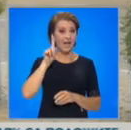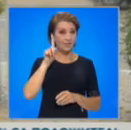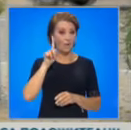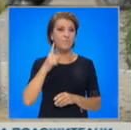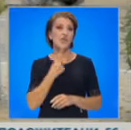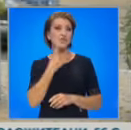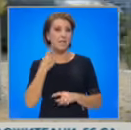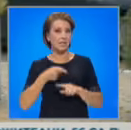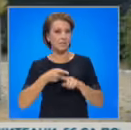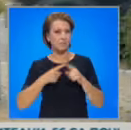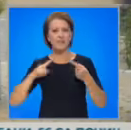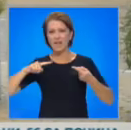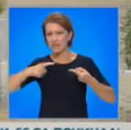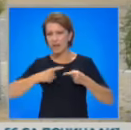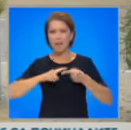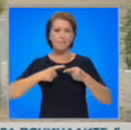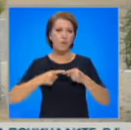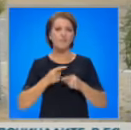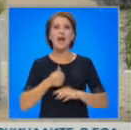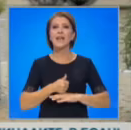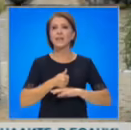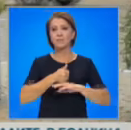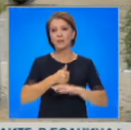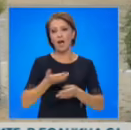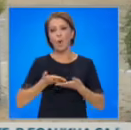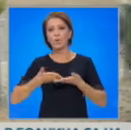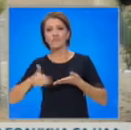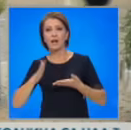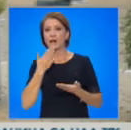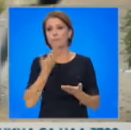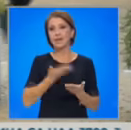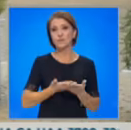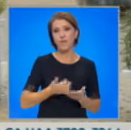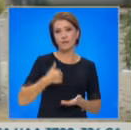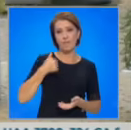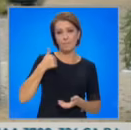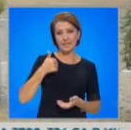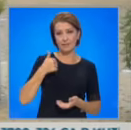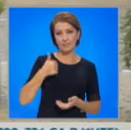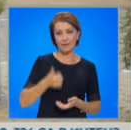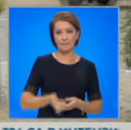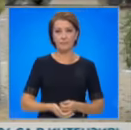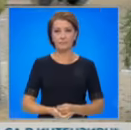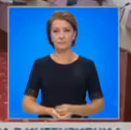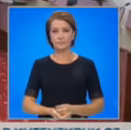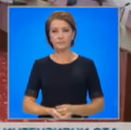спорове, депутатите отхвърлиха предложението на БСП. Вижте още в репортажа, който подготвихме с Вера